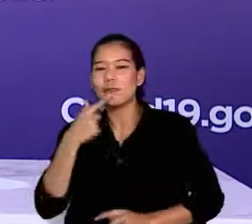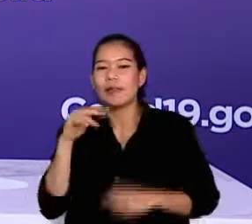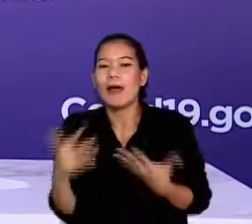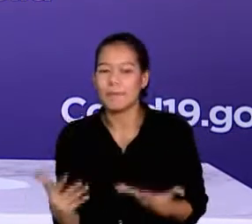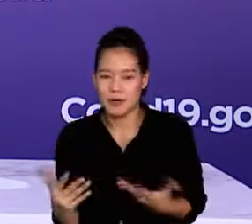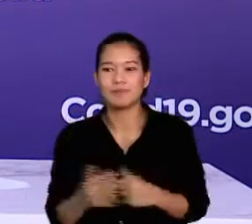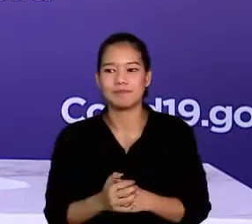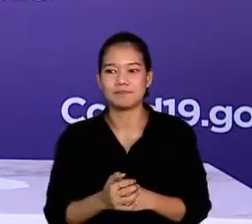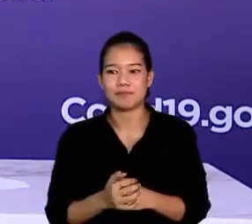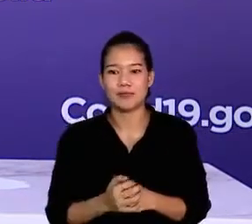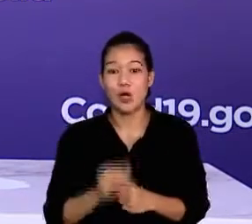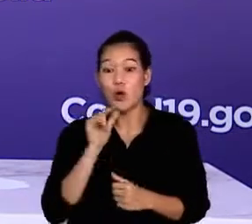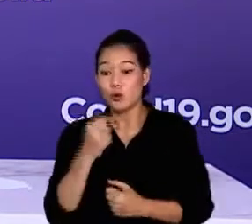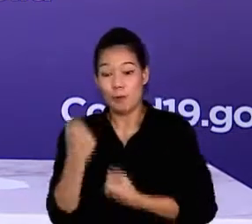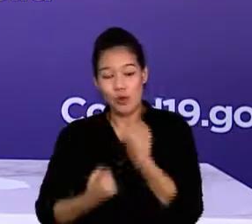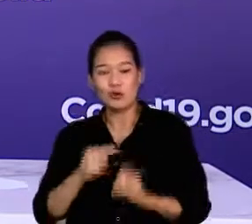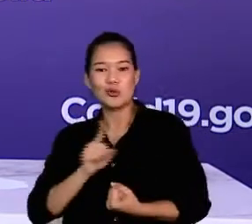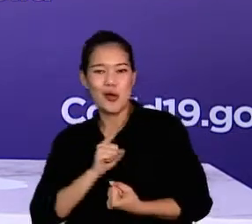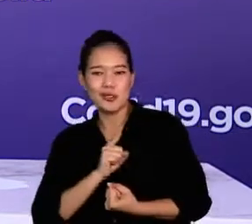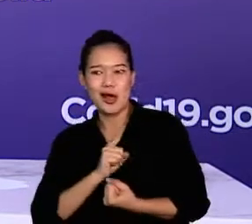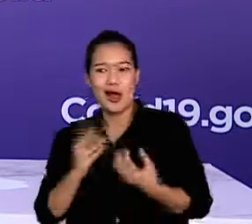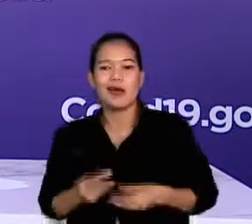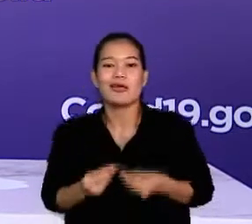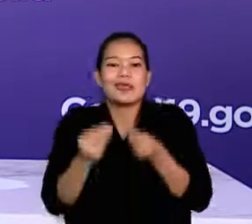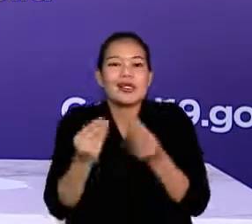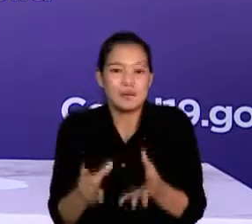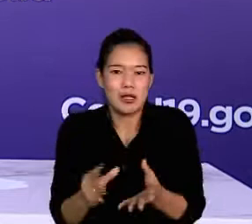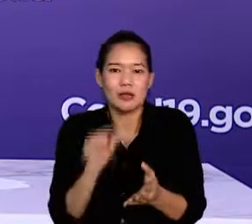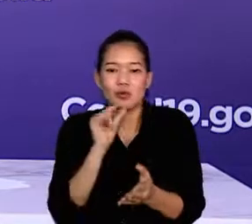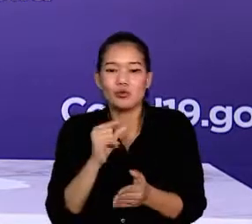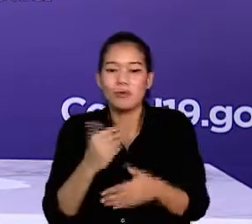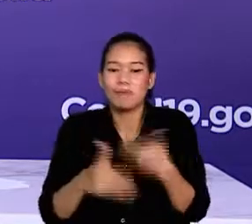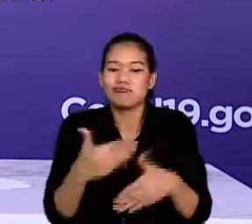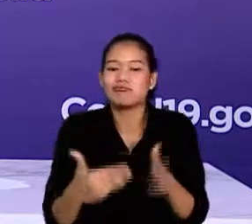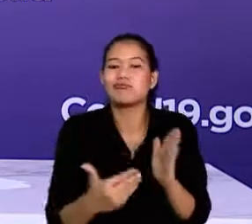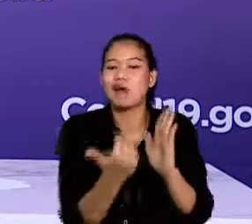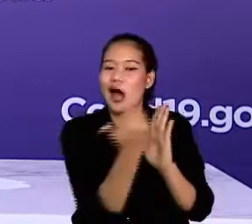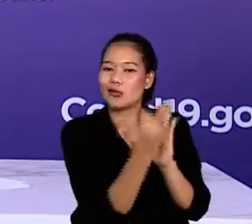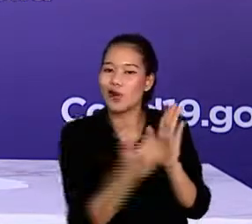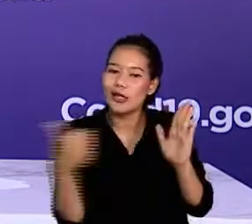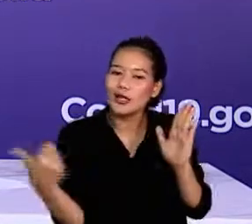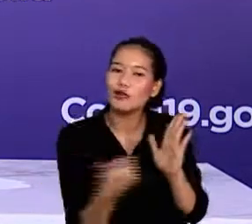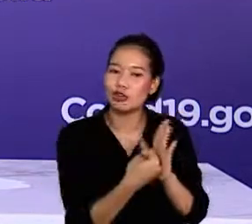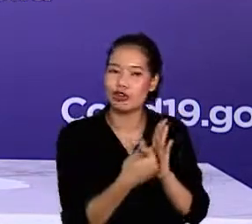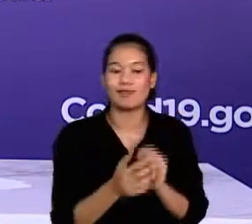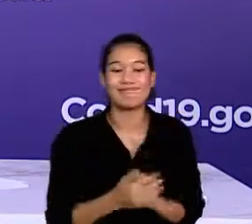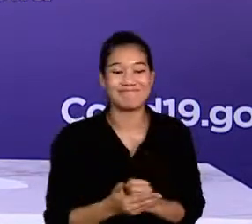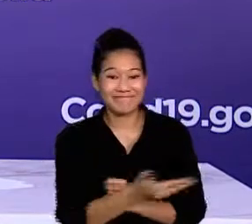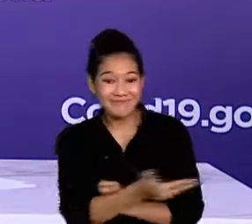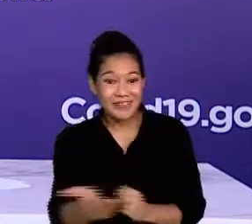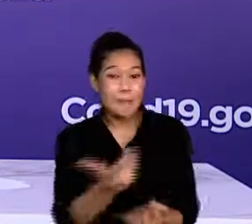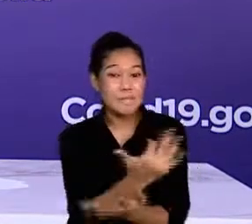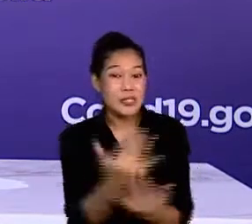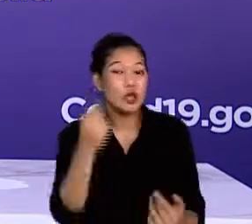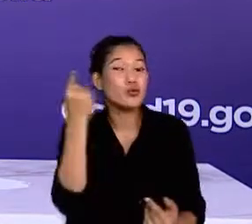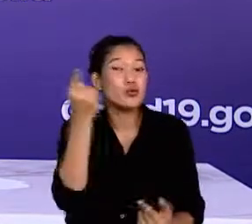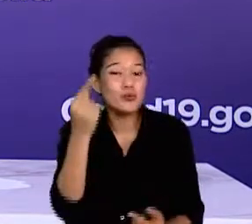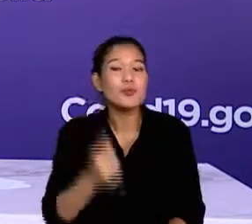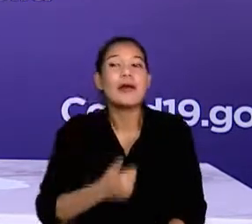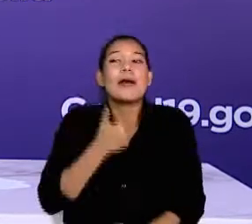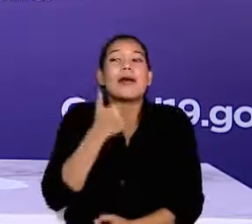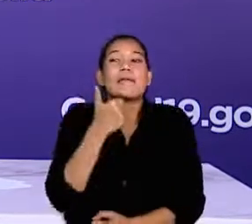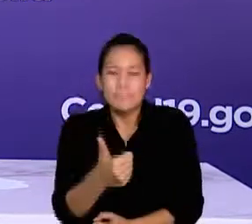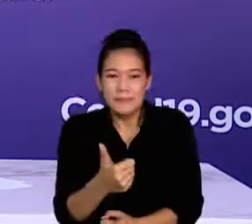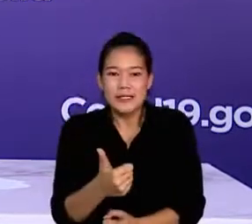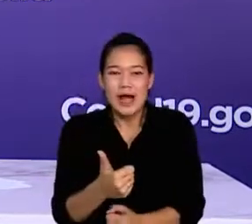dan tentunya pihak swasta untuk ikut serta menjalankan kebijakan ini sedangkan masyarakat pada umumnya mampu